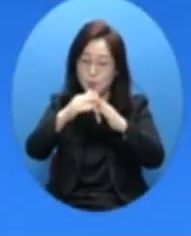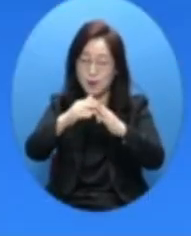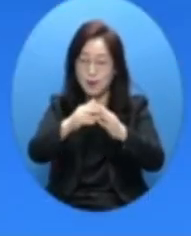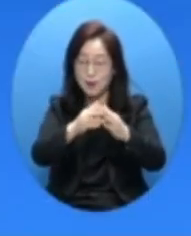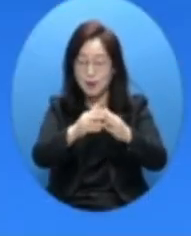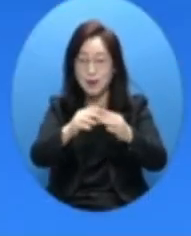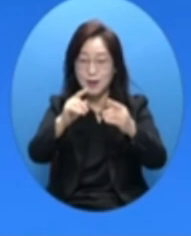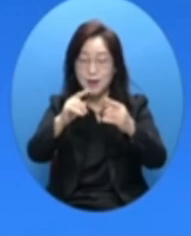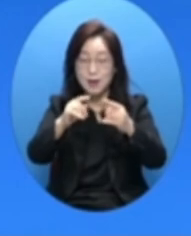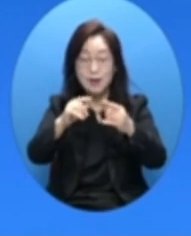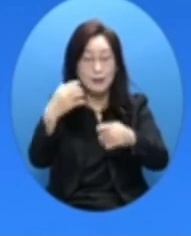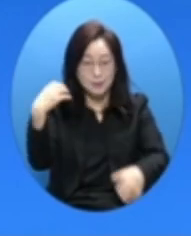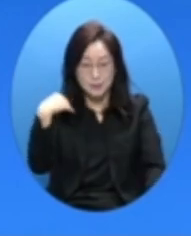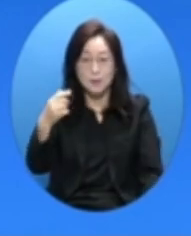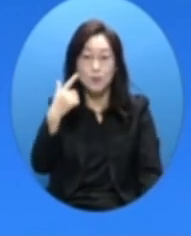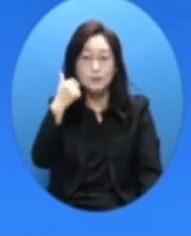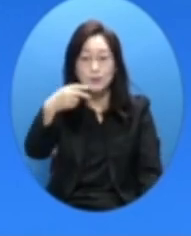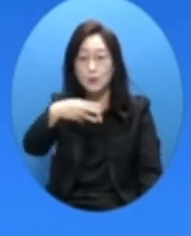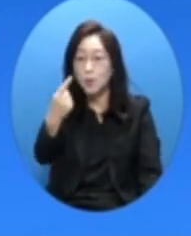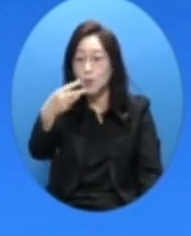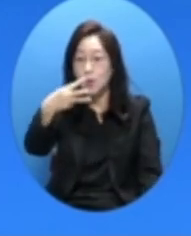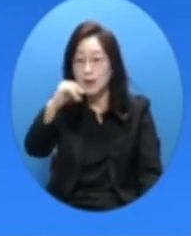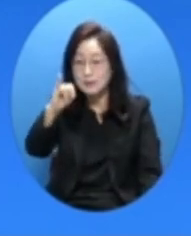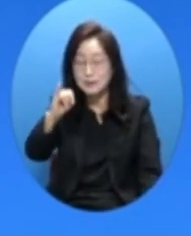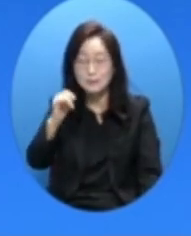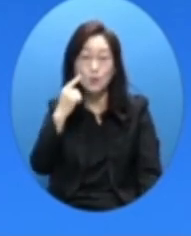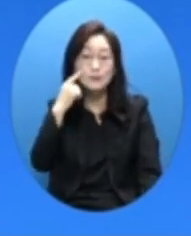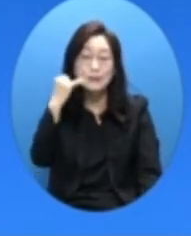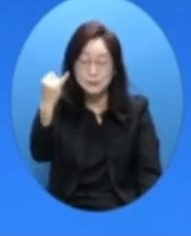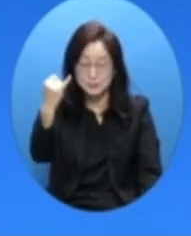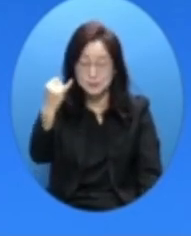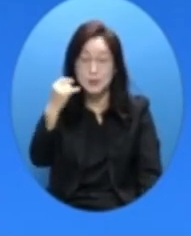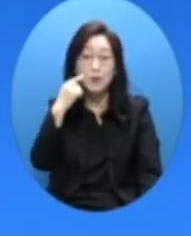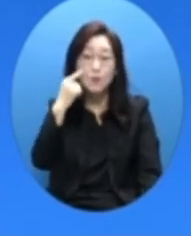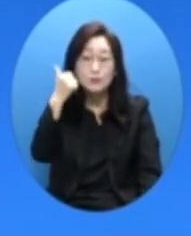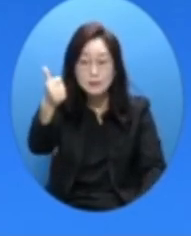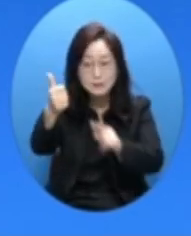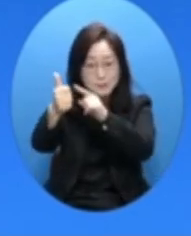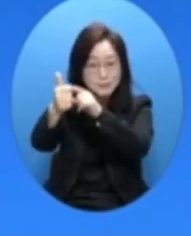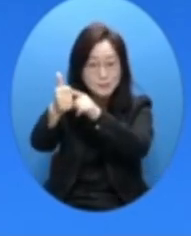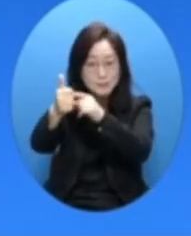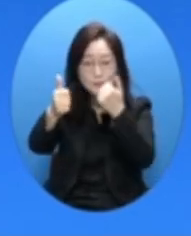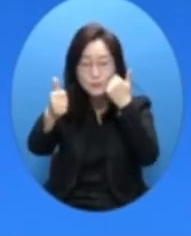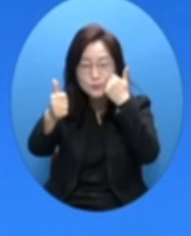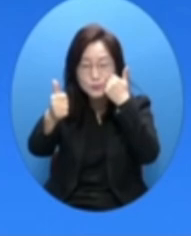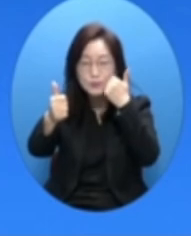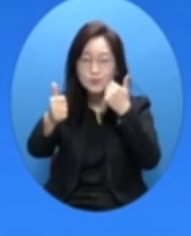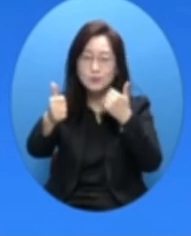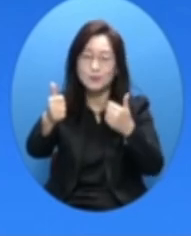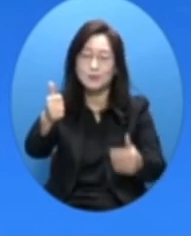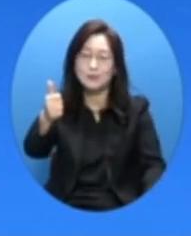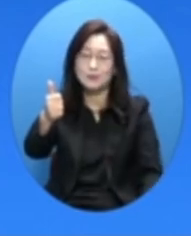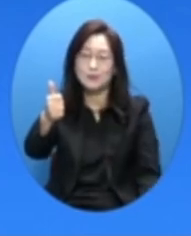침례교회에 담임목사님 롤리 목사님에게 가져갔습니다 롤리 목사님은 아주